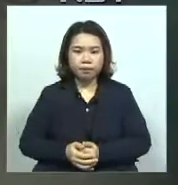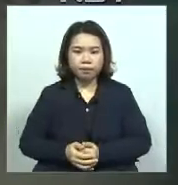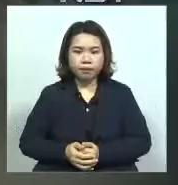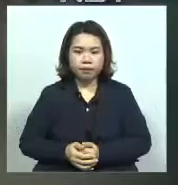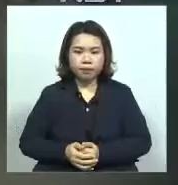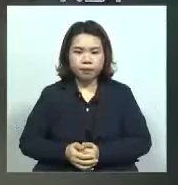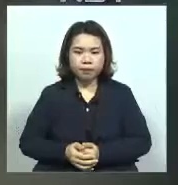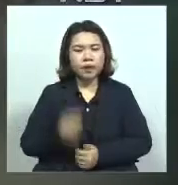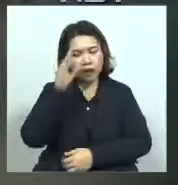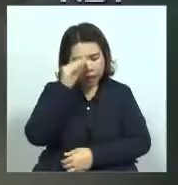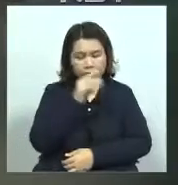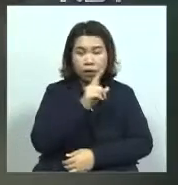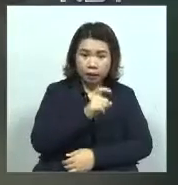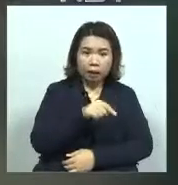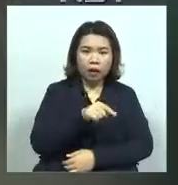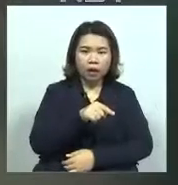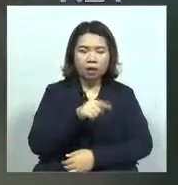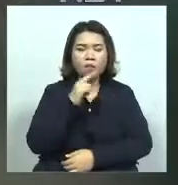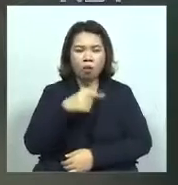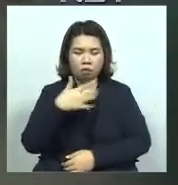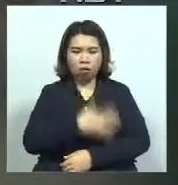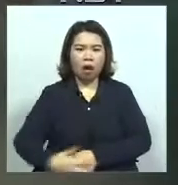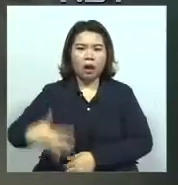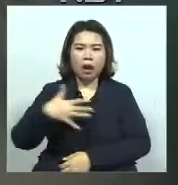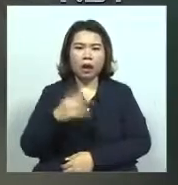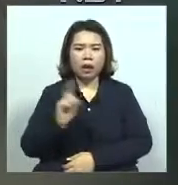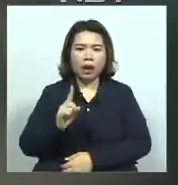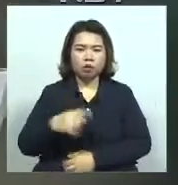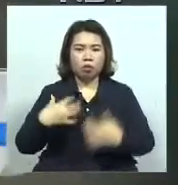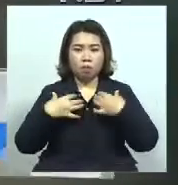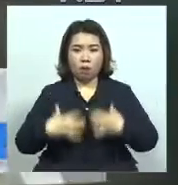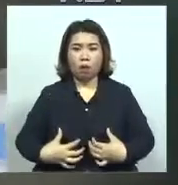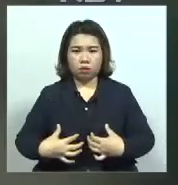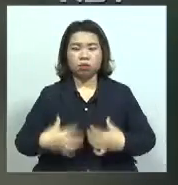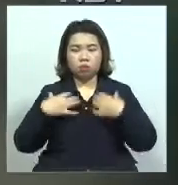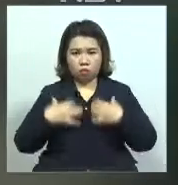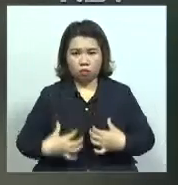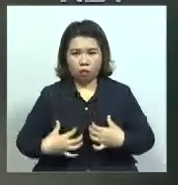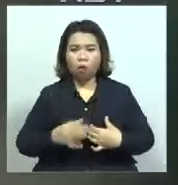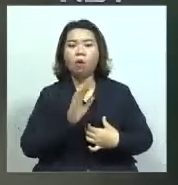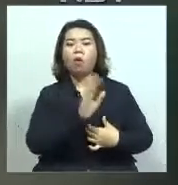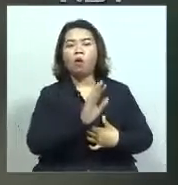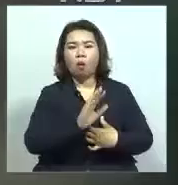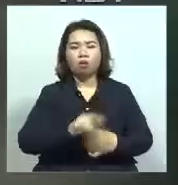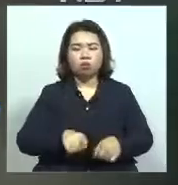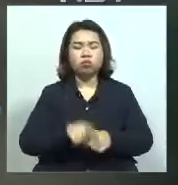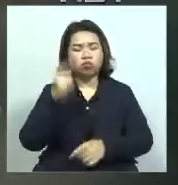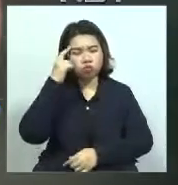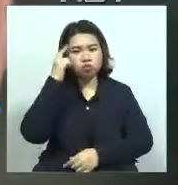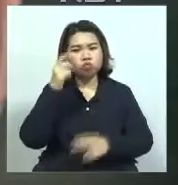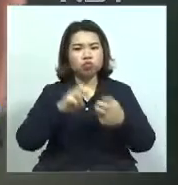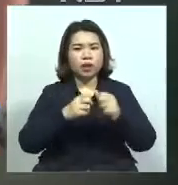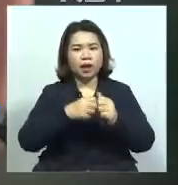ก็ท่านก็อาการท่านก็เป็นที่ปอดนะฮะตามอาการที่คงทราบกันอยู่แล้วน